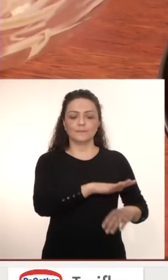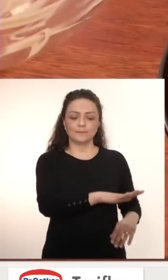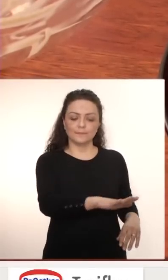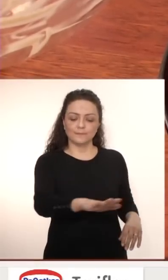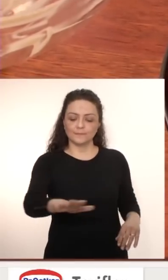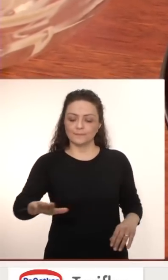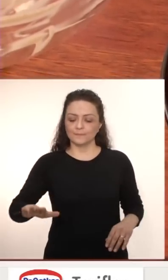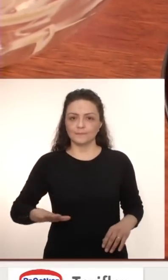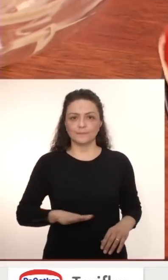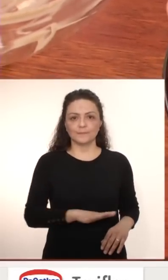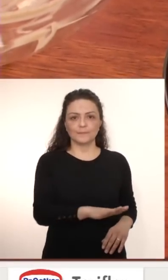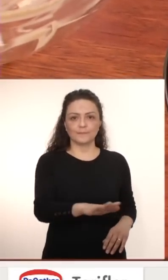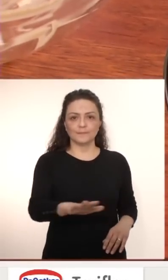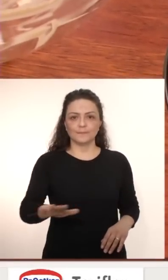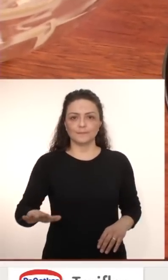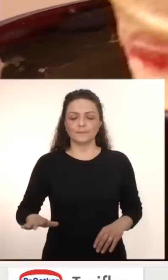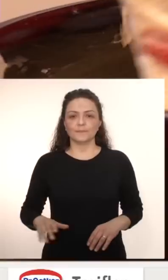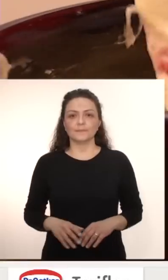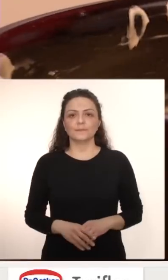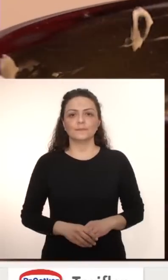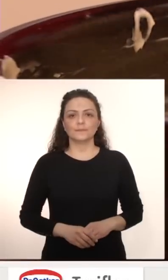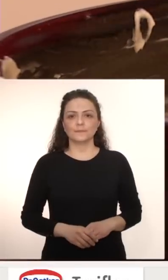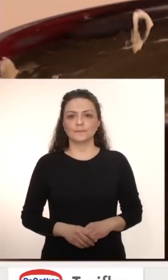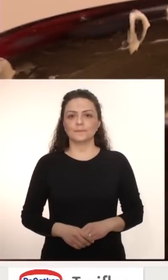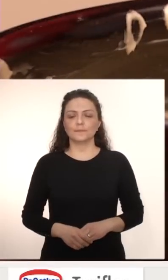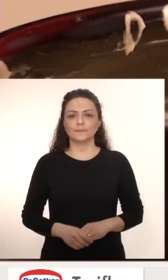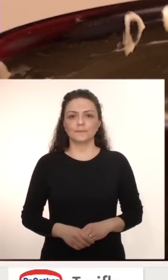Üzerini düzeltin.